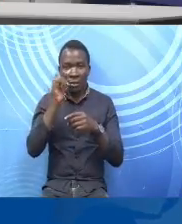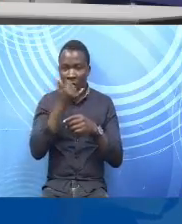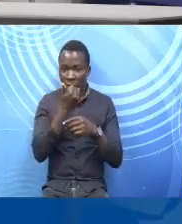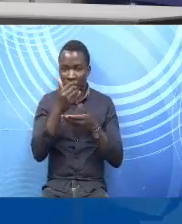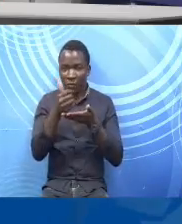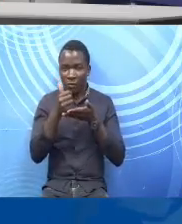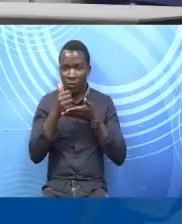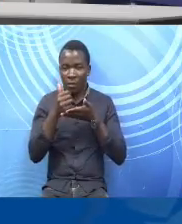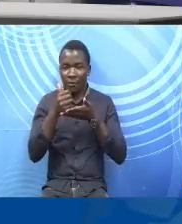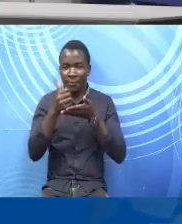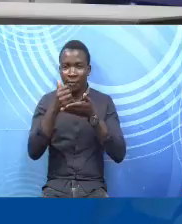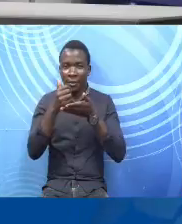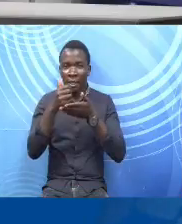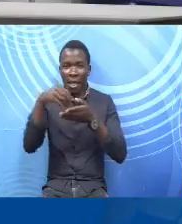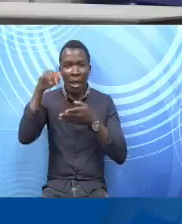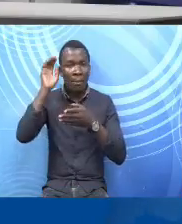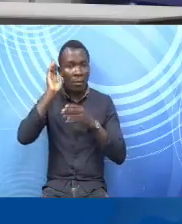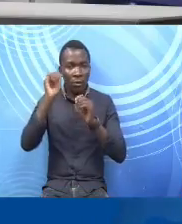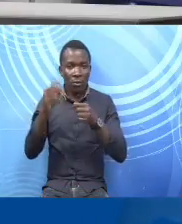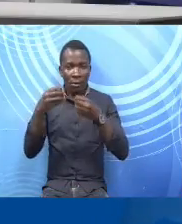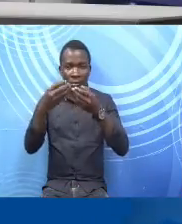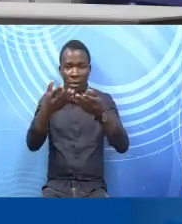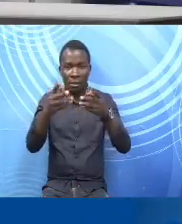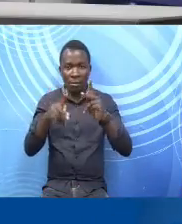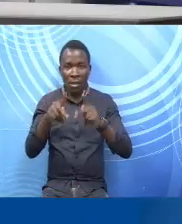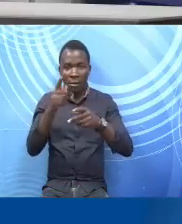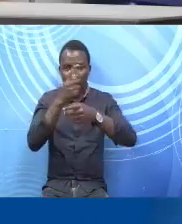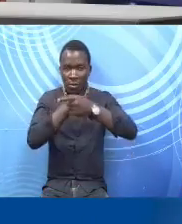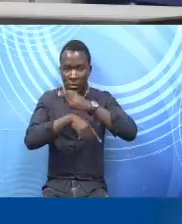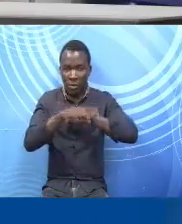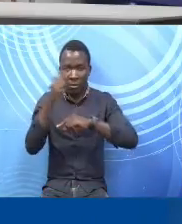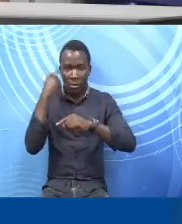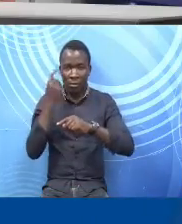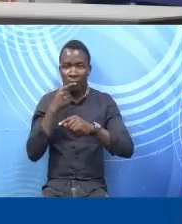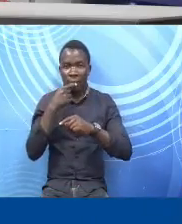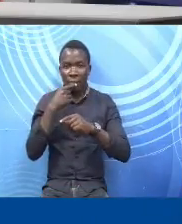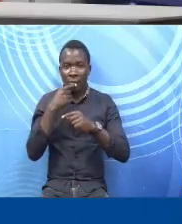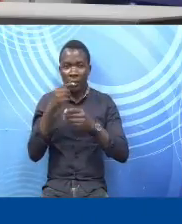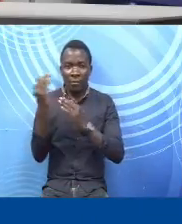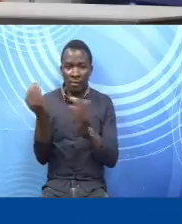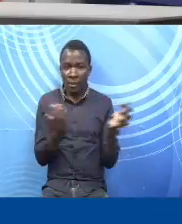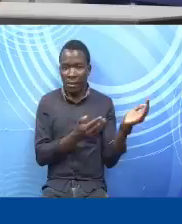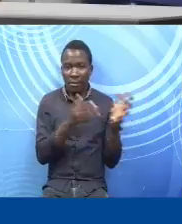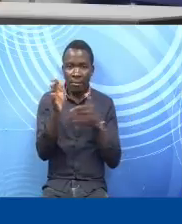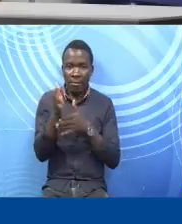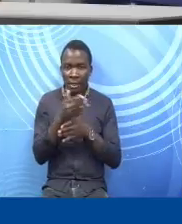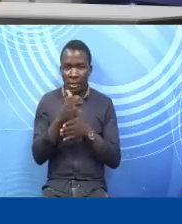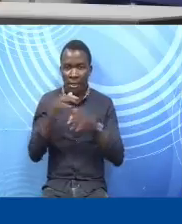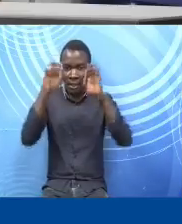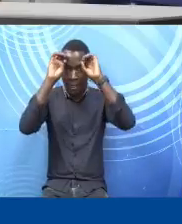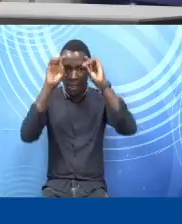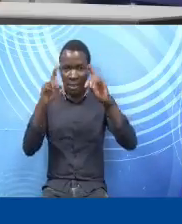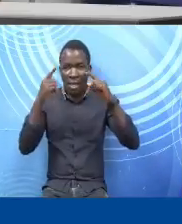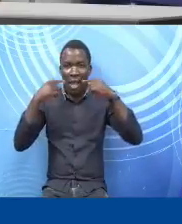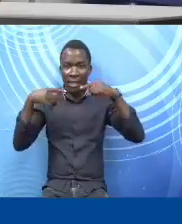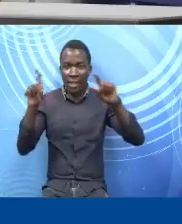ugiye kudufasha kugira ngo aya makuru habashe kugera ku bafite umuga bwo kutumva. Reka mbaye ikaze. Minisitiri w'uburezi